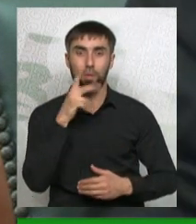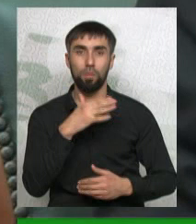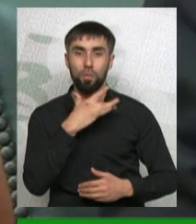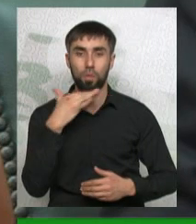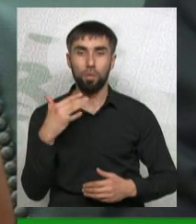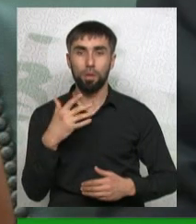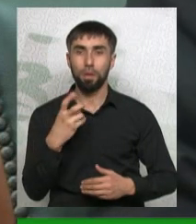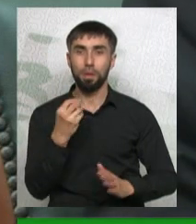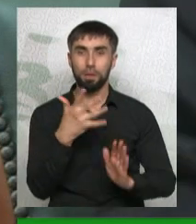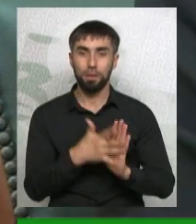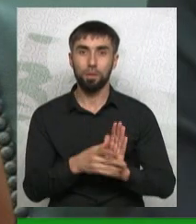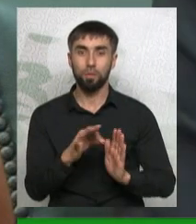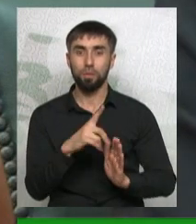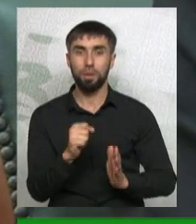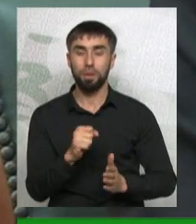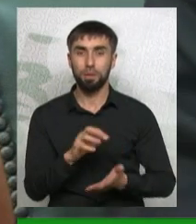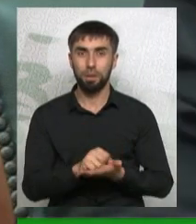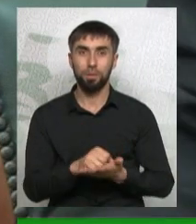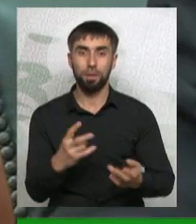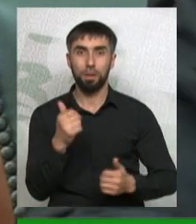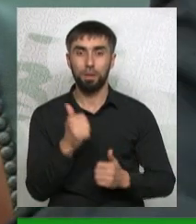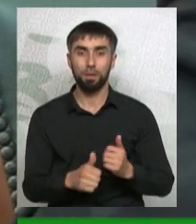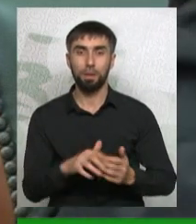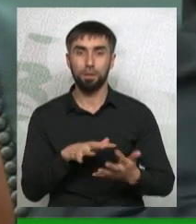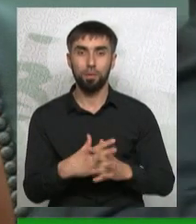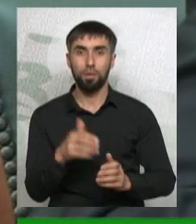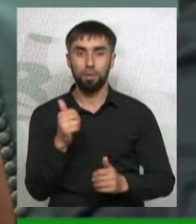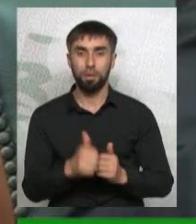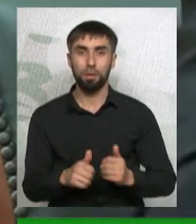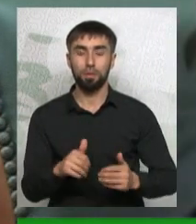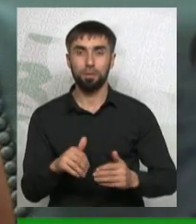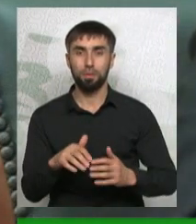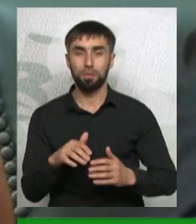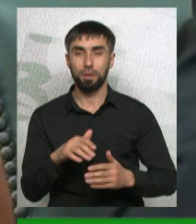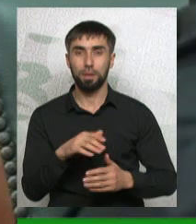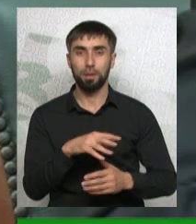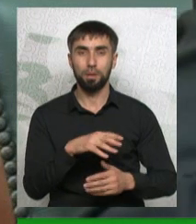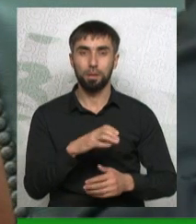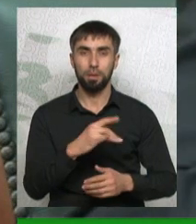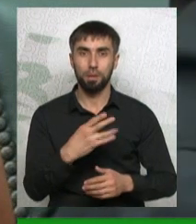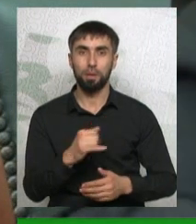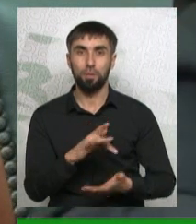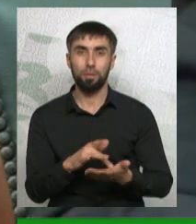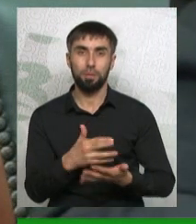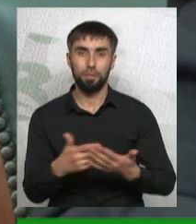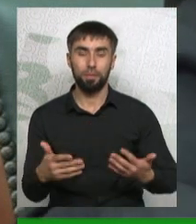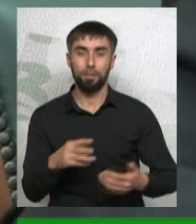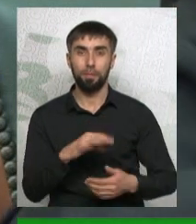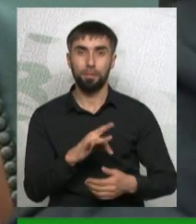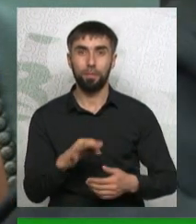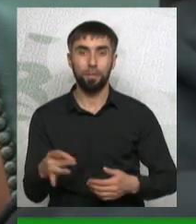много не затраты, но задействовать надо каждое село, каждый поселок, каждую станицу, каждый